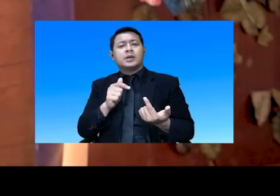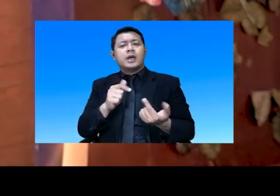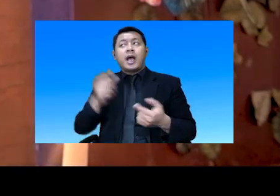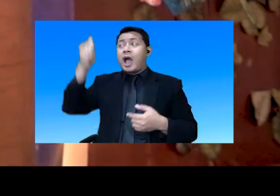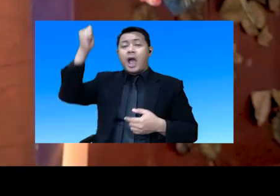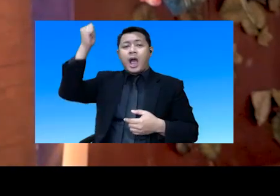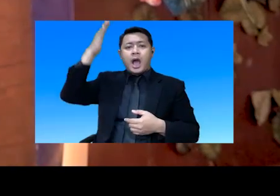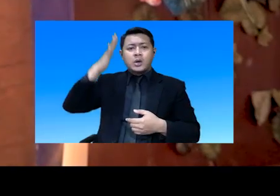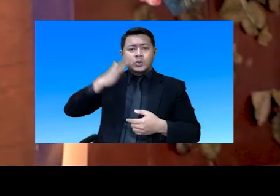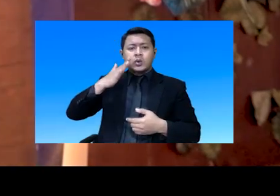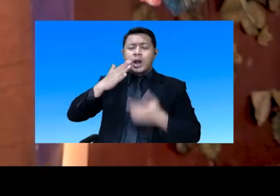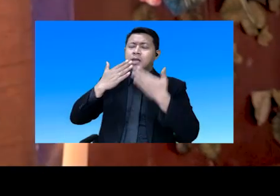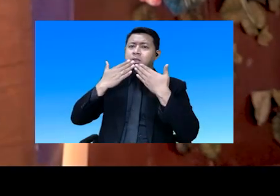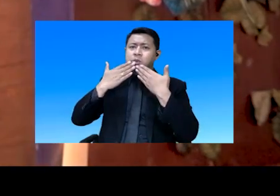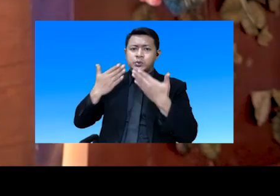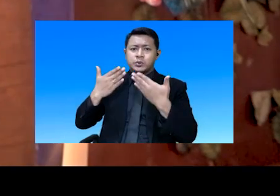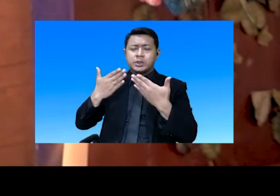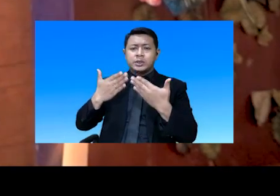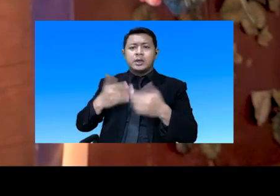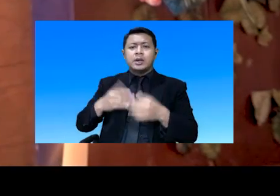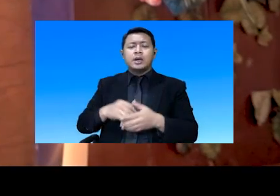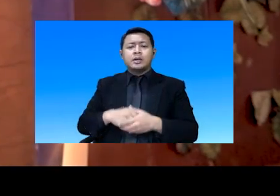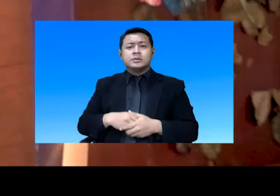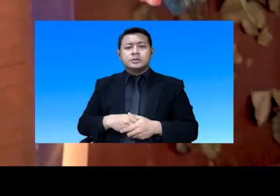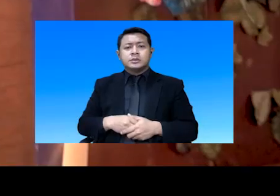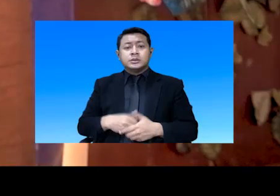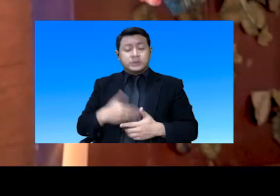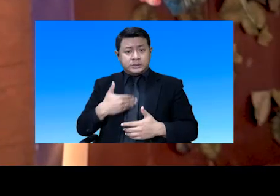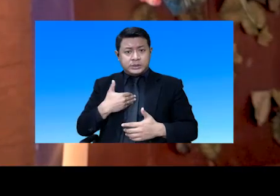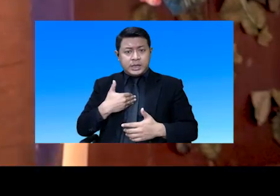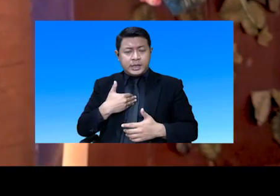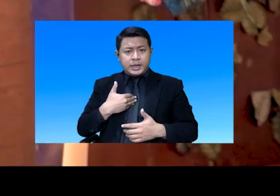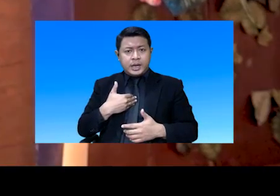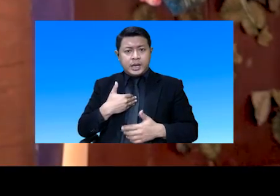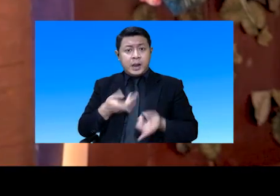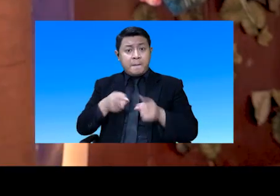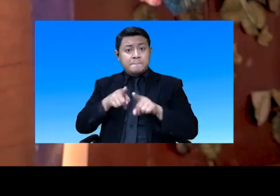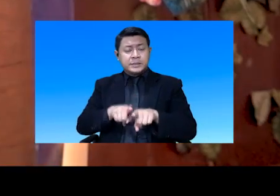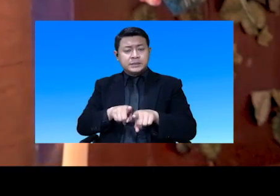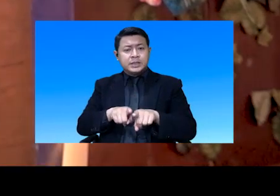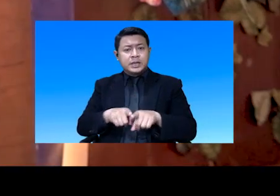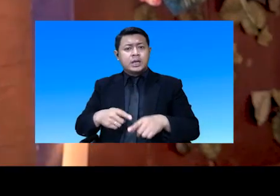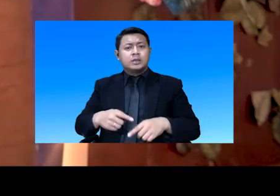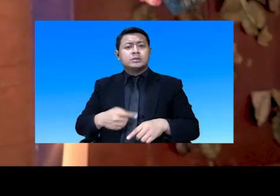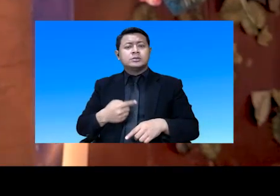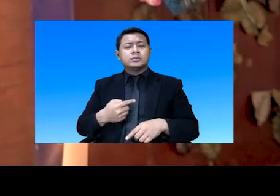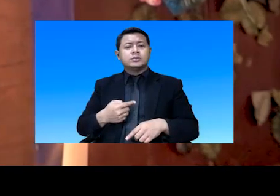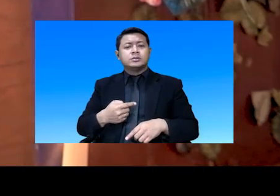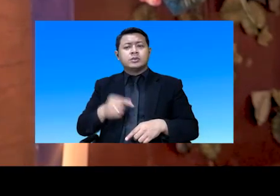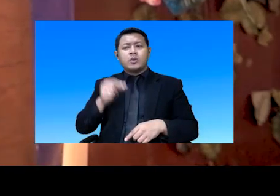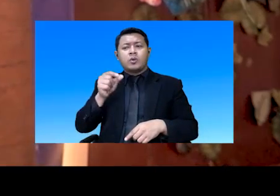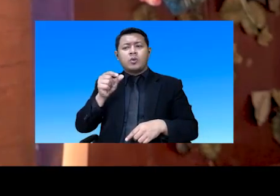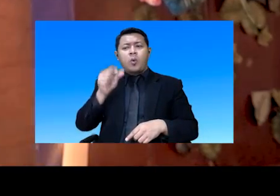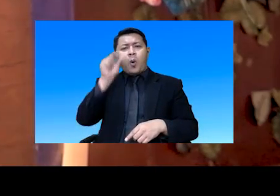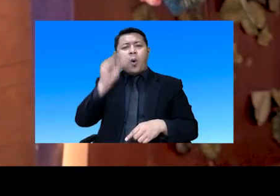anugerah yang saya syukuri, bahwa saya menjadi seorang public figure.